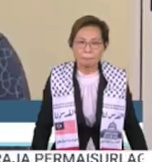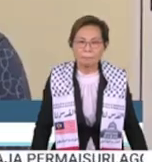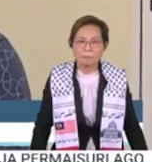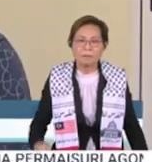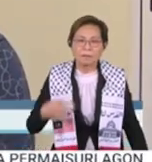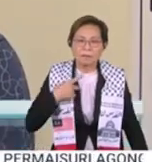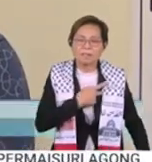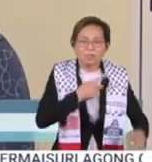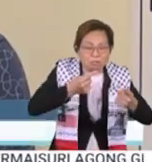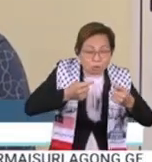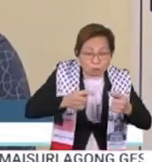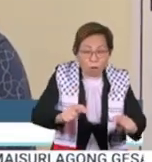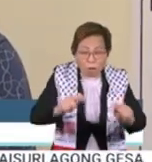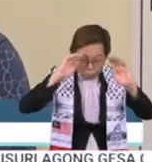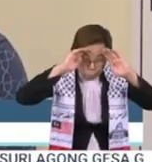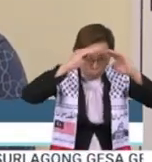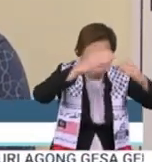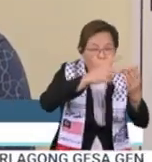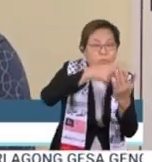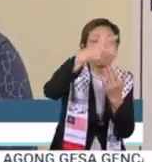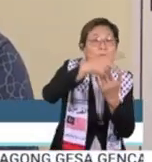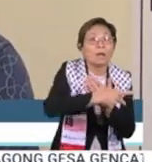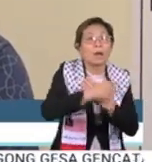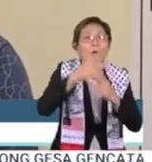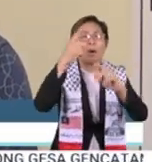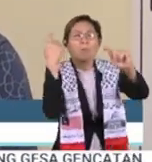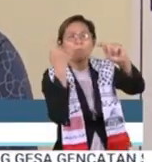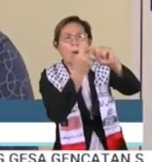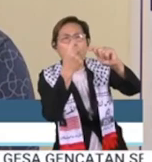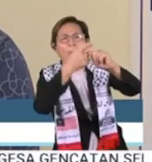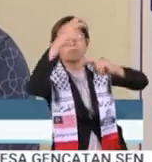Usaha kita menumpukan kepada projek terbengkalai